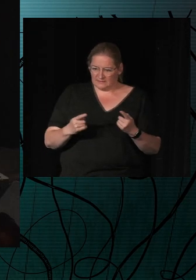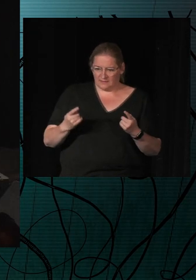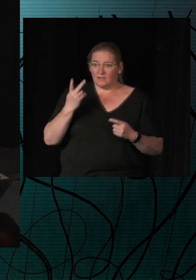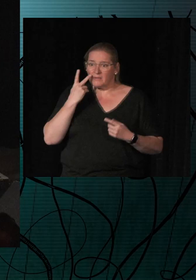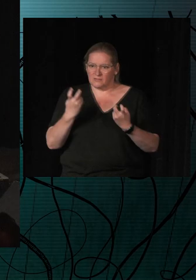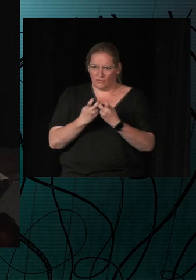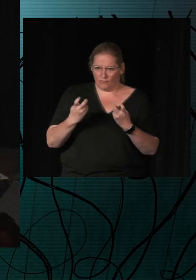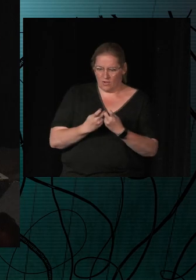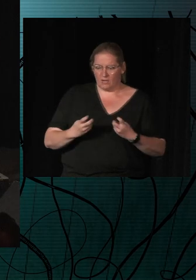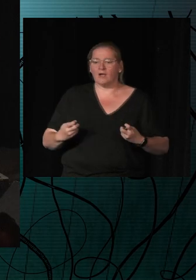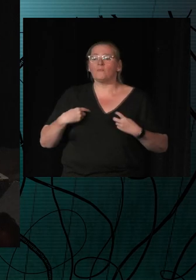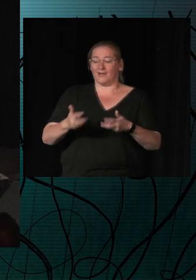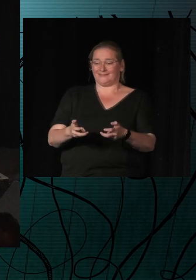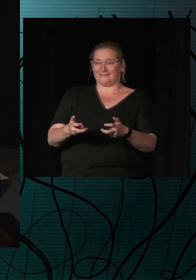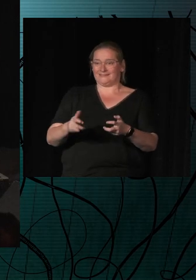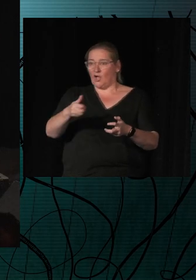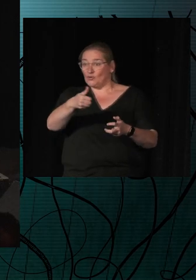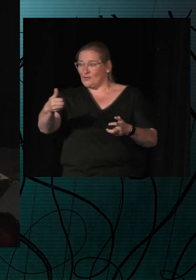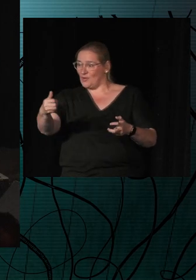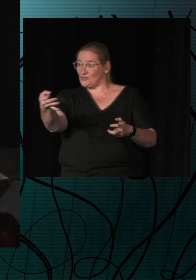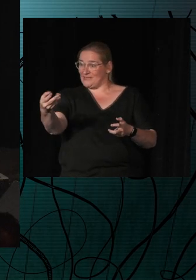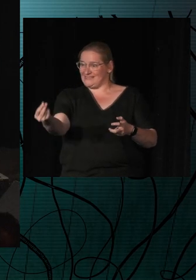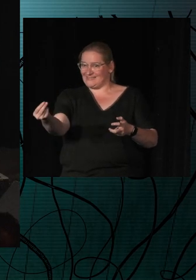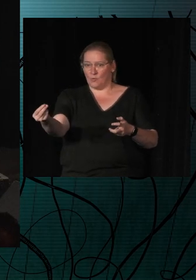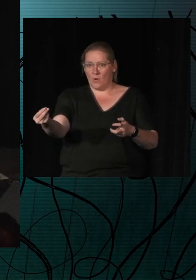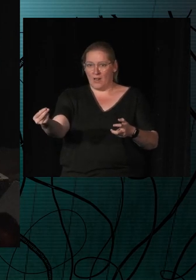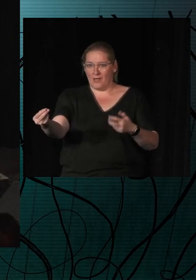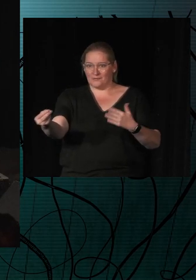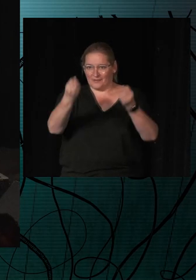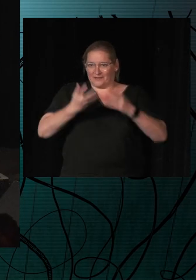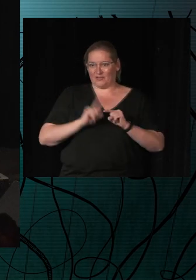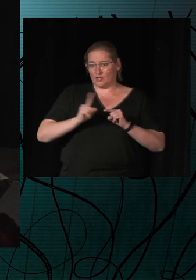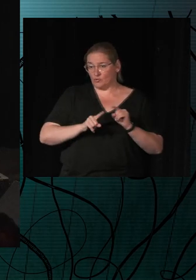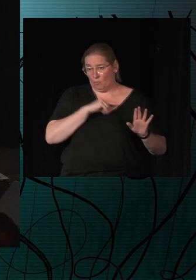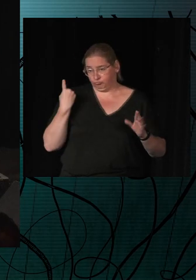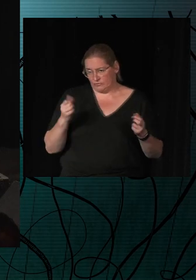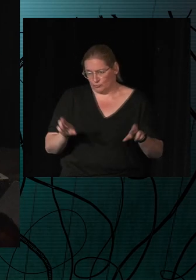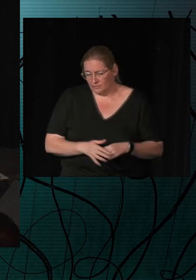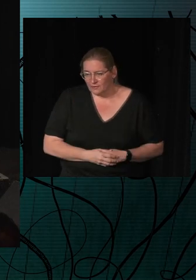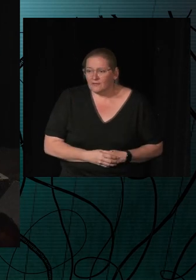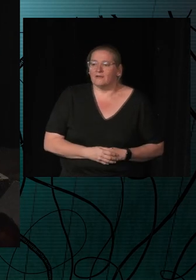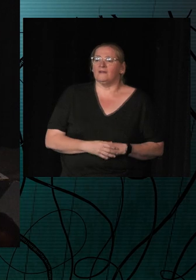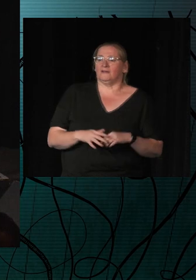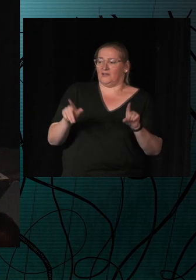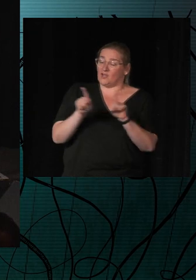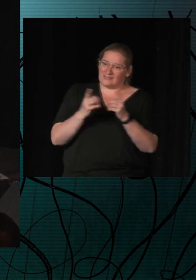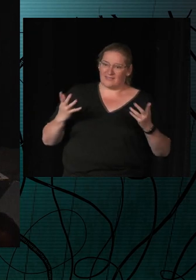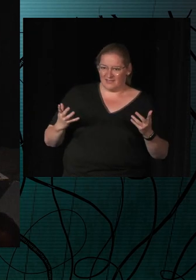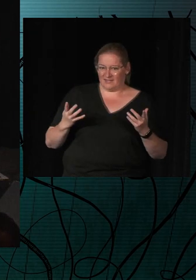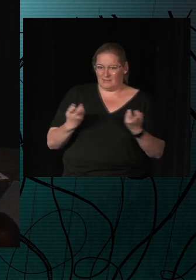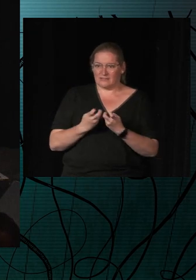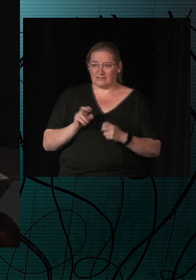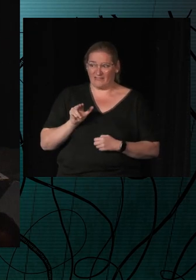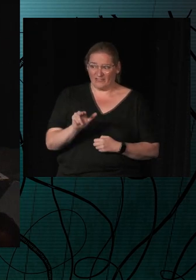qui commence à autoave on se dit ah pression et en même temps désamorçage par avance c'està-dire qu'on sait qu'il va se passer quelque chose